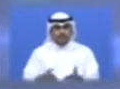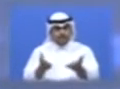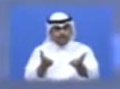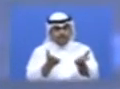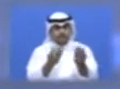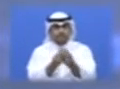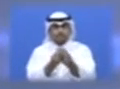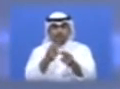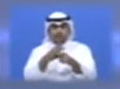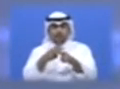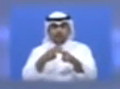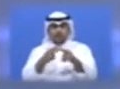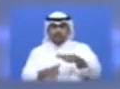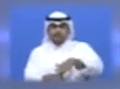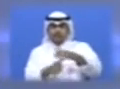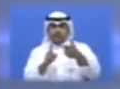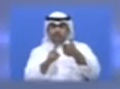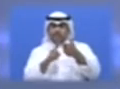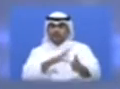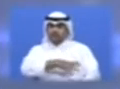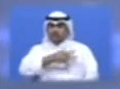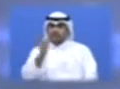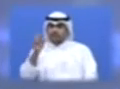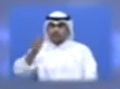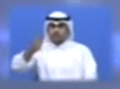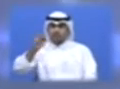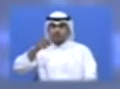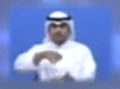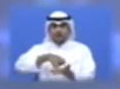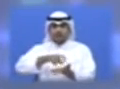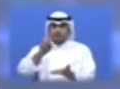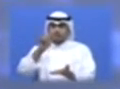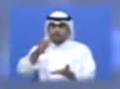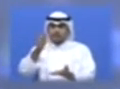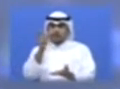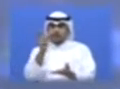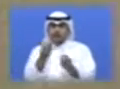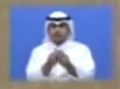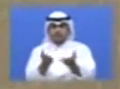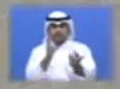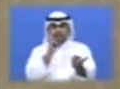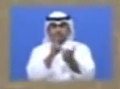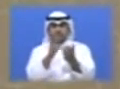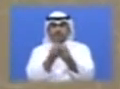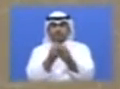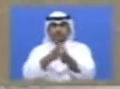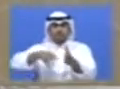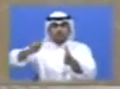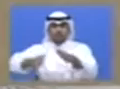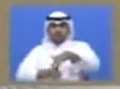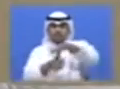استقبل سمو ولي العهد الشيخ نواف الأحمد الجابر الصباح حفظه الله بقصر بيان صباح اليوم معالي رئيس مجلس الأمة مرزوق علي